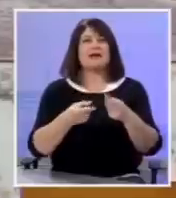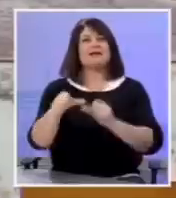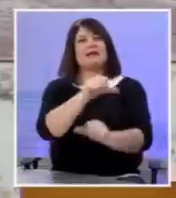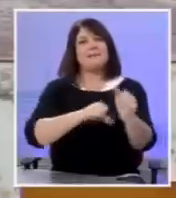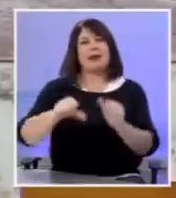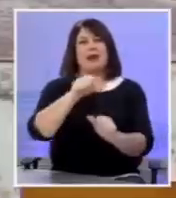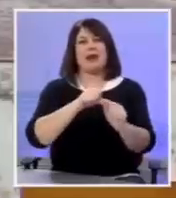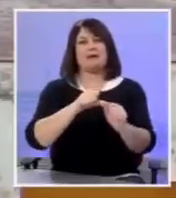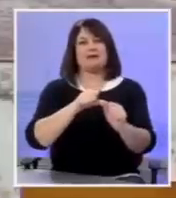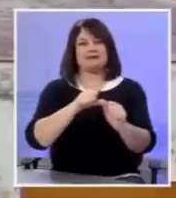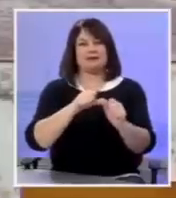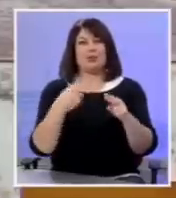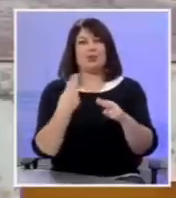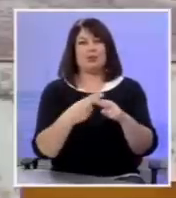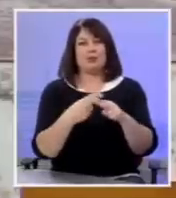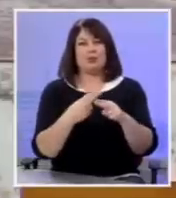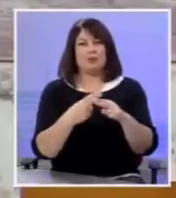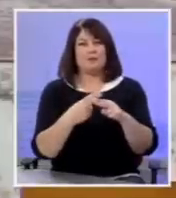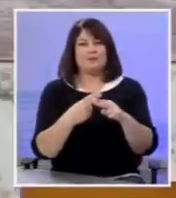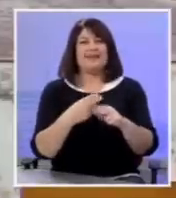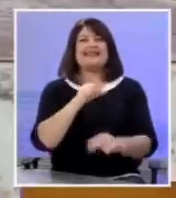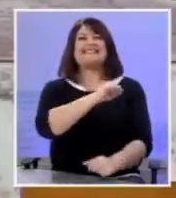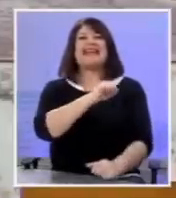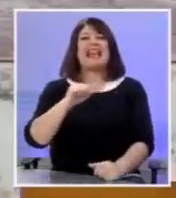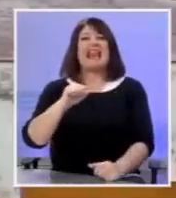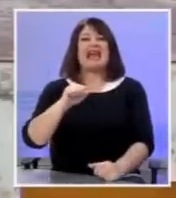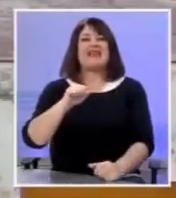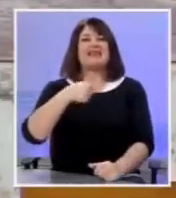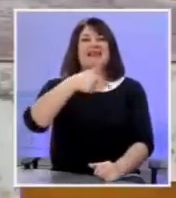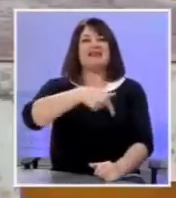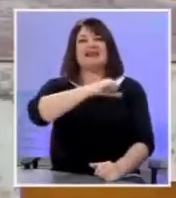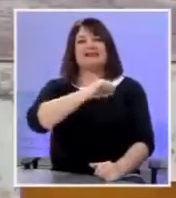αντικατάστασή μου. Με εκτίμηση, Γαβρίς Σακελαρίδης. Κρατήθετε στα πρακτικά.